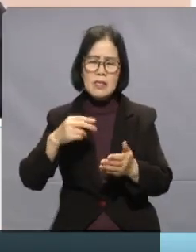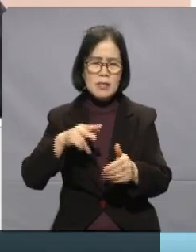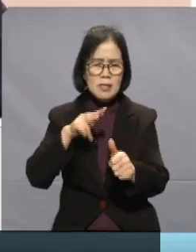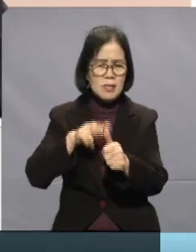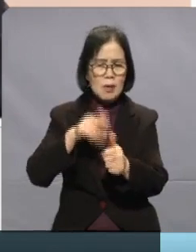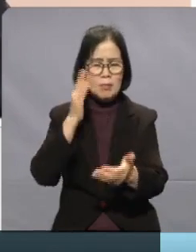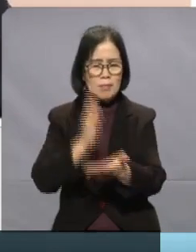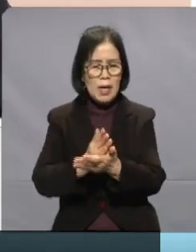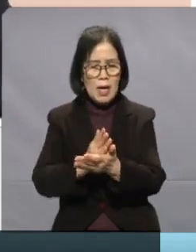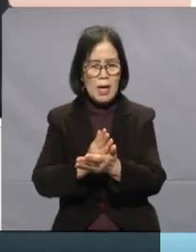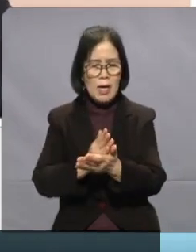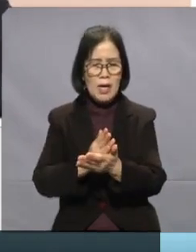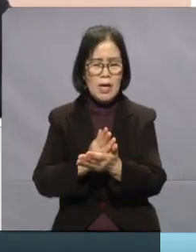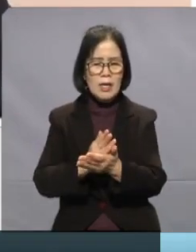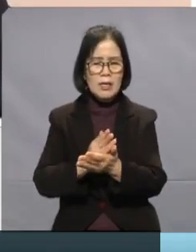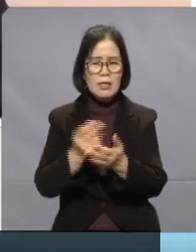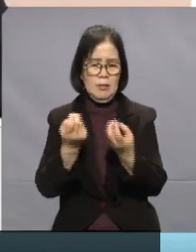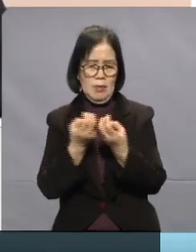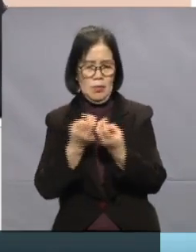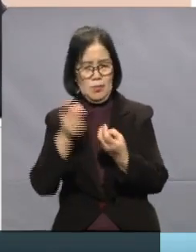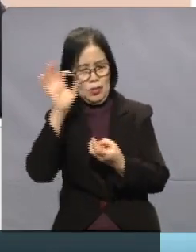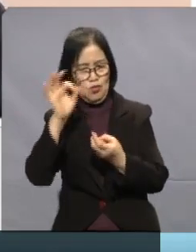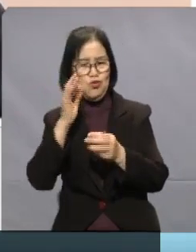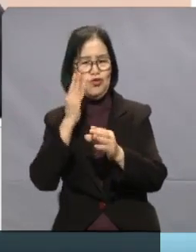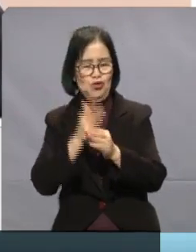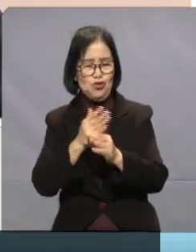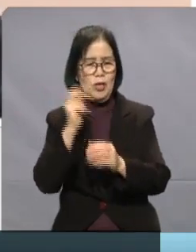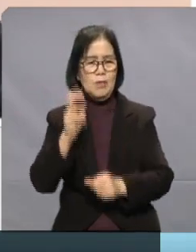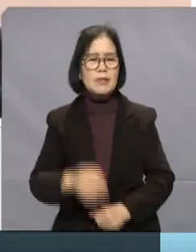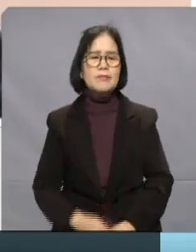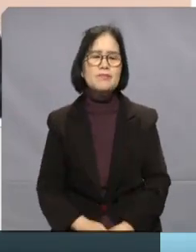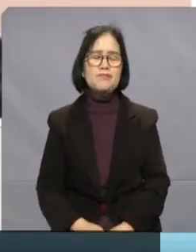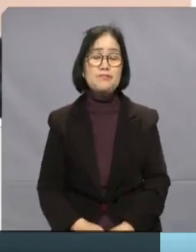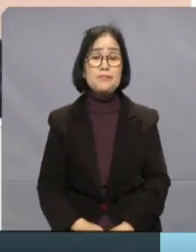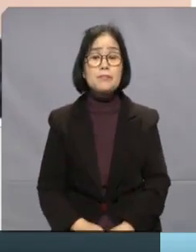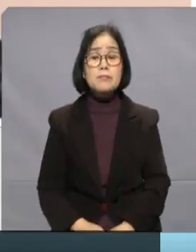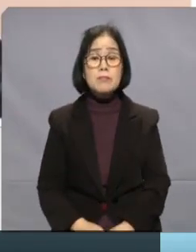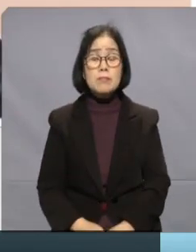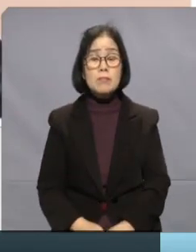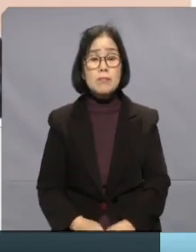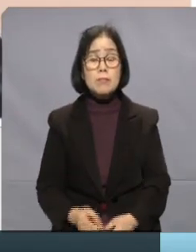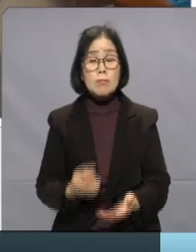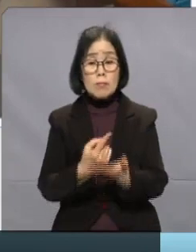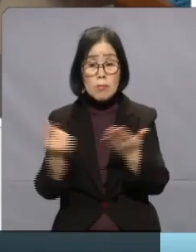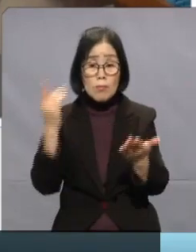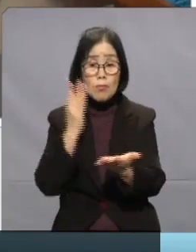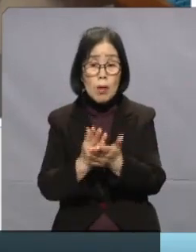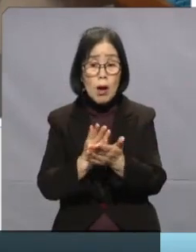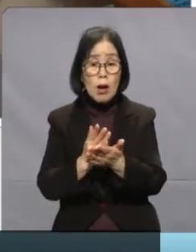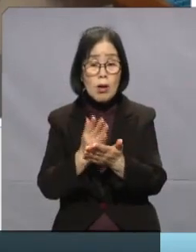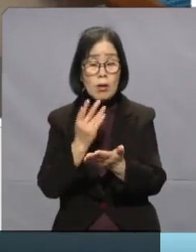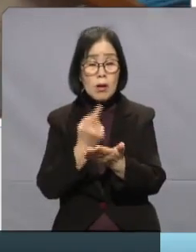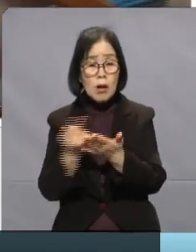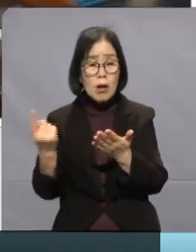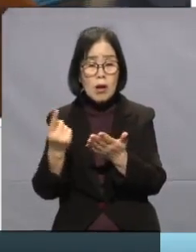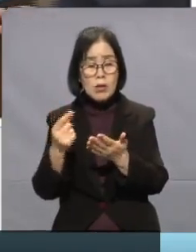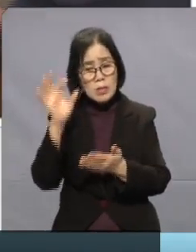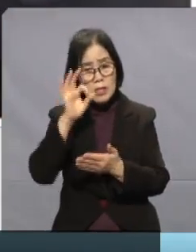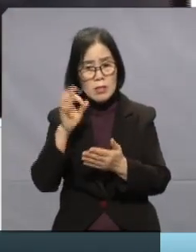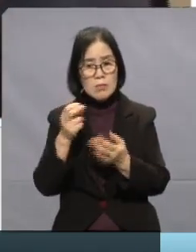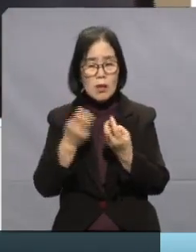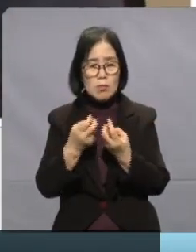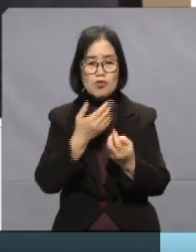대한 고심을 하고 있는 것이 아닌가 이렇게 생각이 드는데 근데이 퇴로를 어떻게 찾느냐가 왜 중요하냐면 유승민 전 의원은 뭐 누가